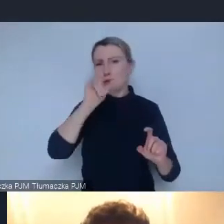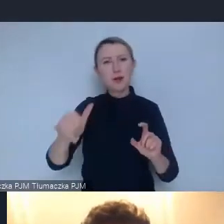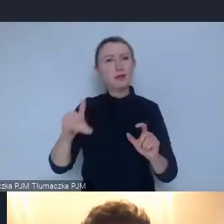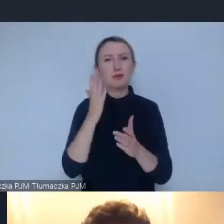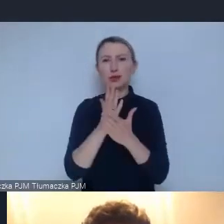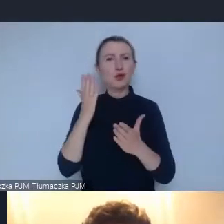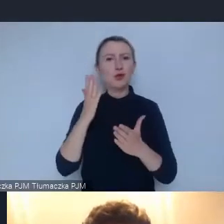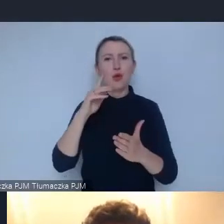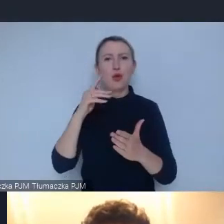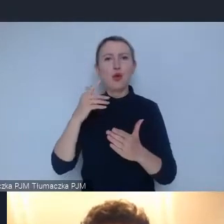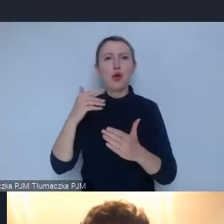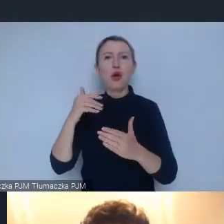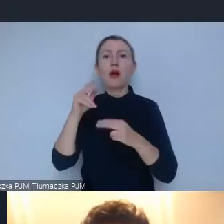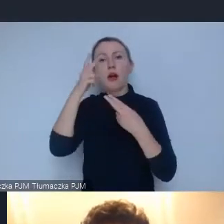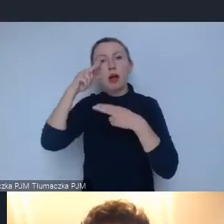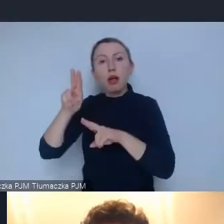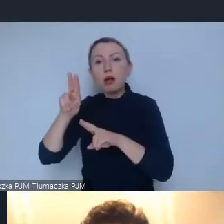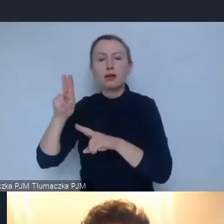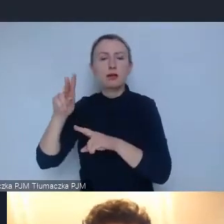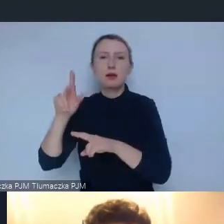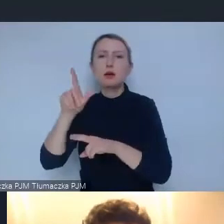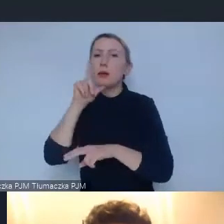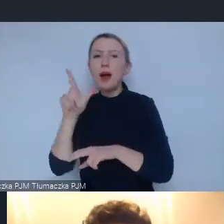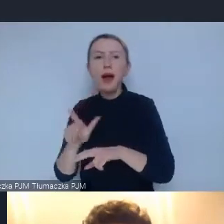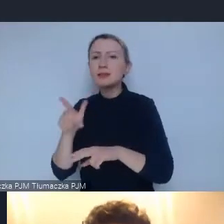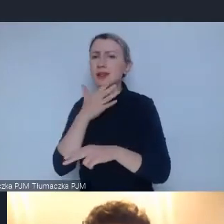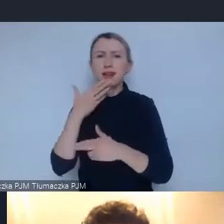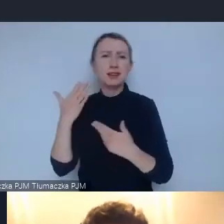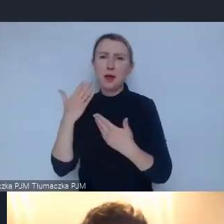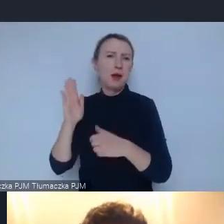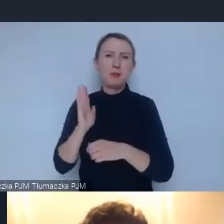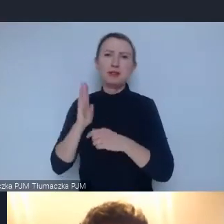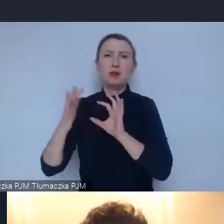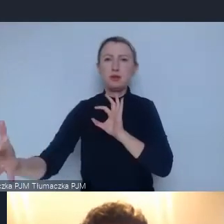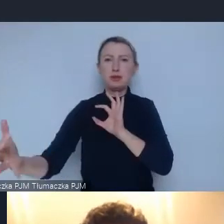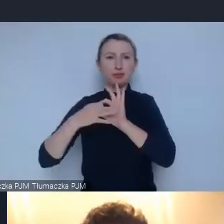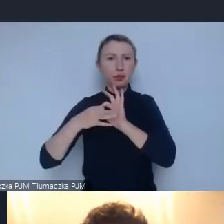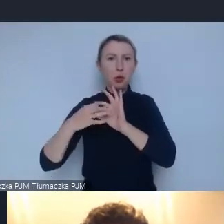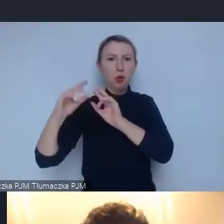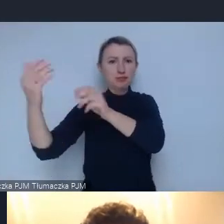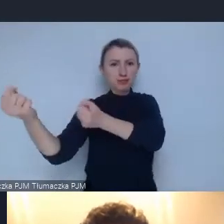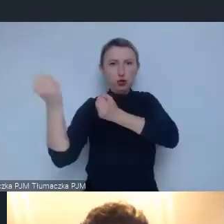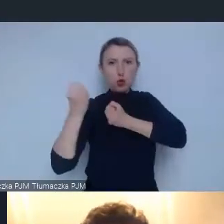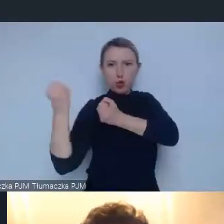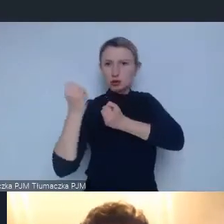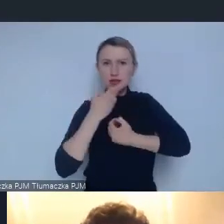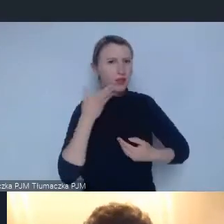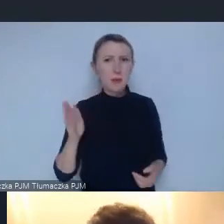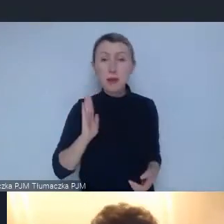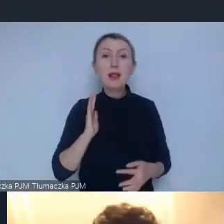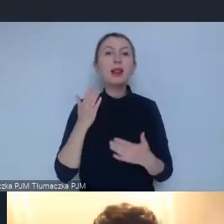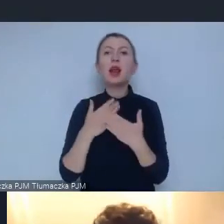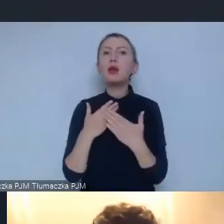dostawach z Azji, nie ma bezpiecznego już łańcucha dostaw i